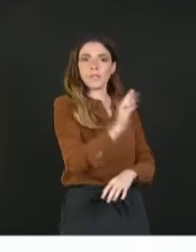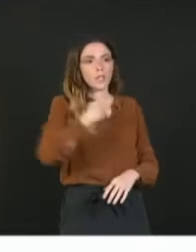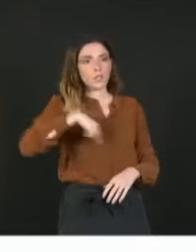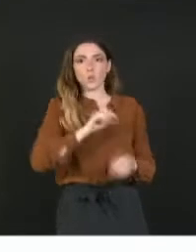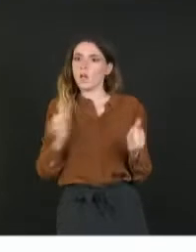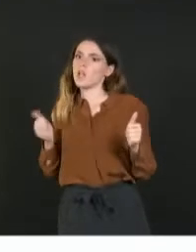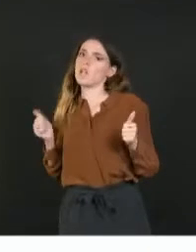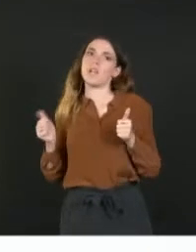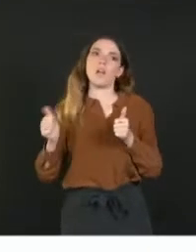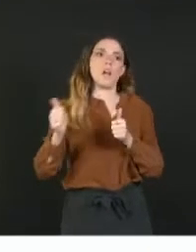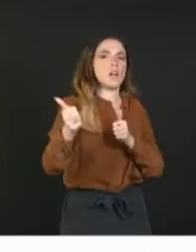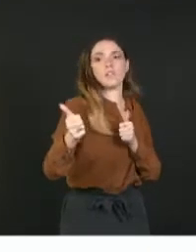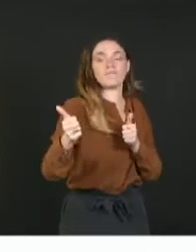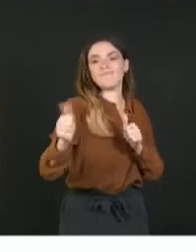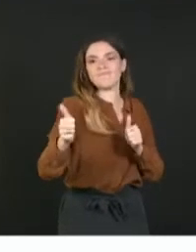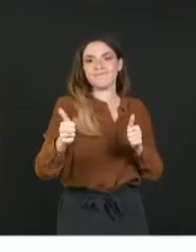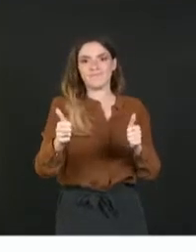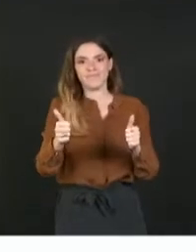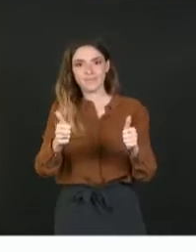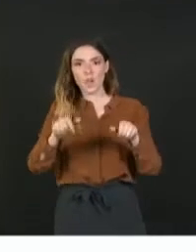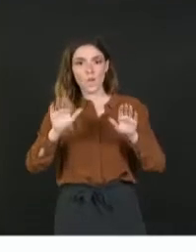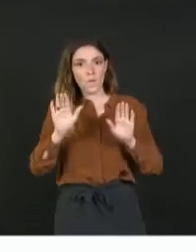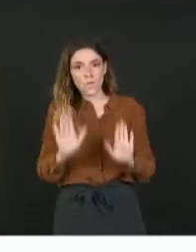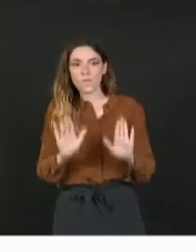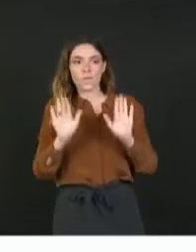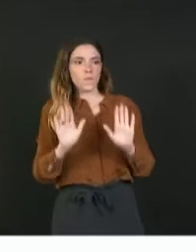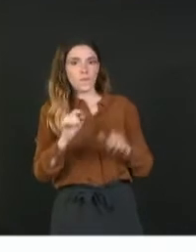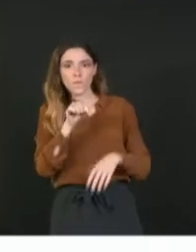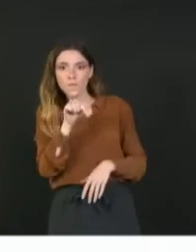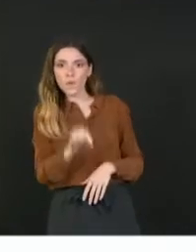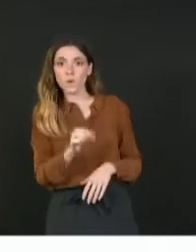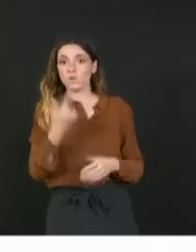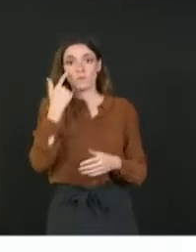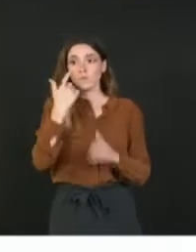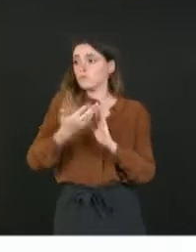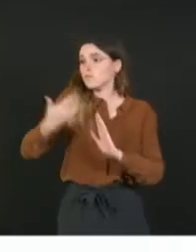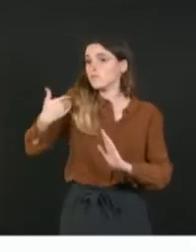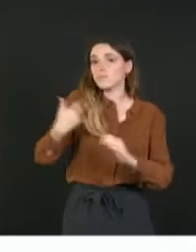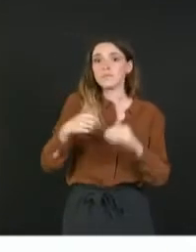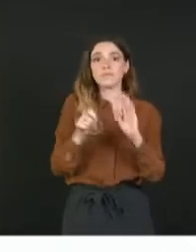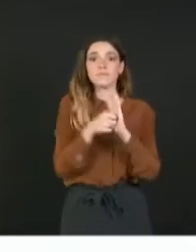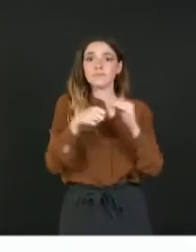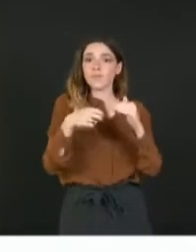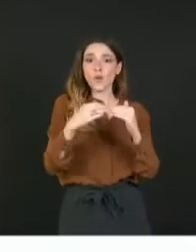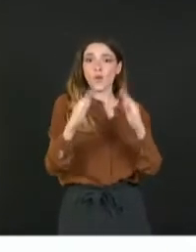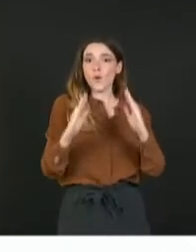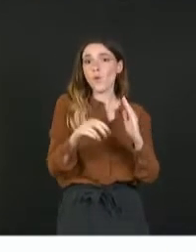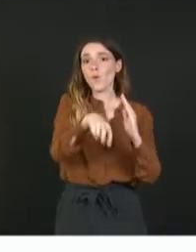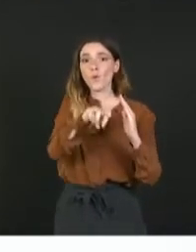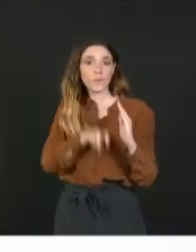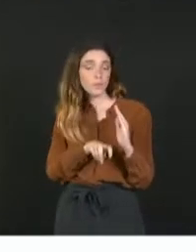inspire, on doit ralentir profondément. Là, le confinement nous a fait ralentir, c'est peut-être une bonne chose.